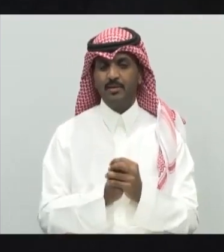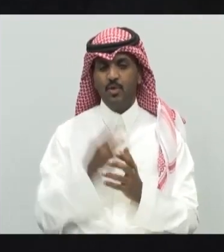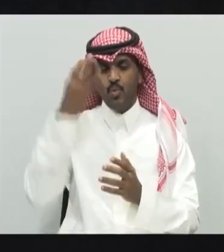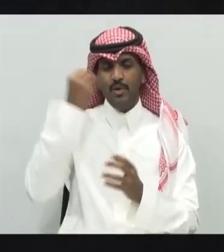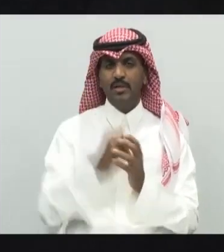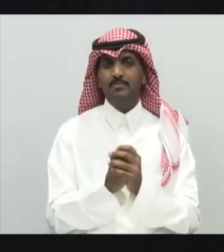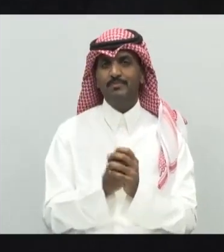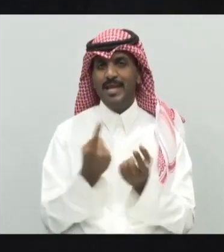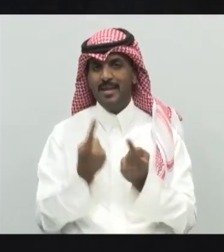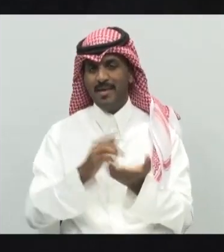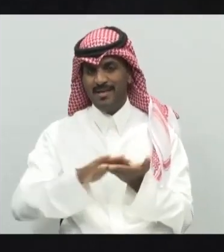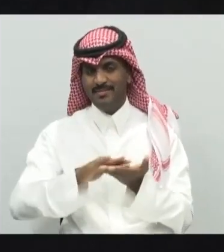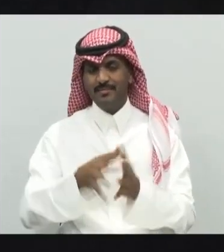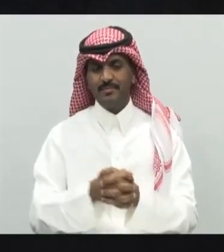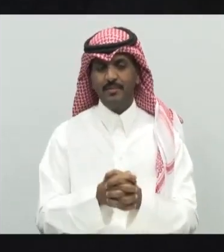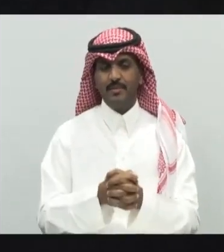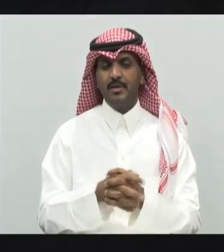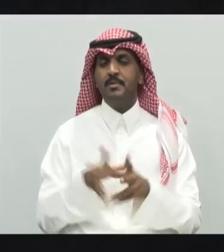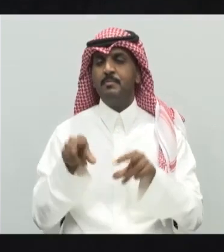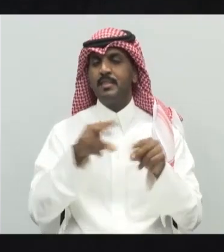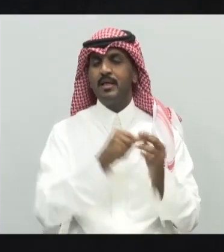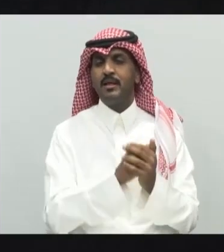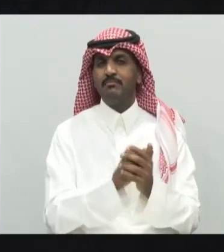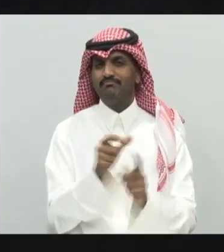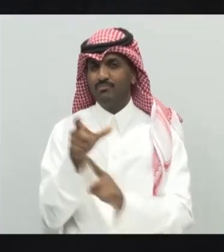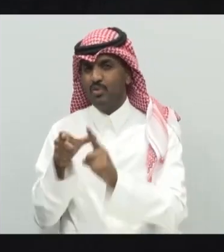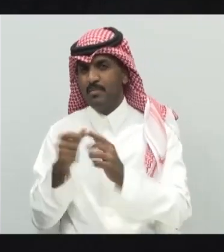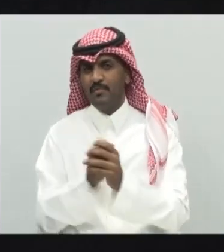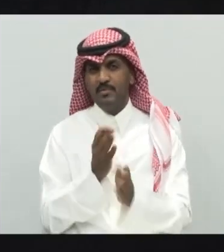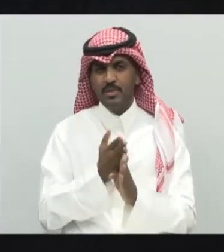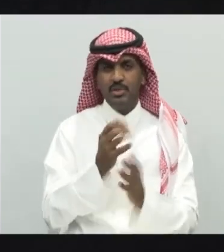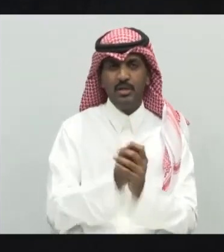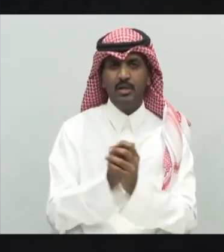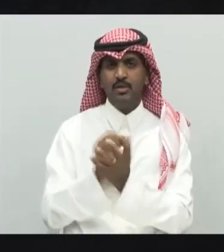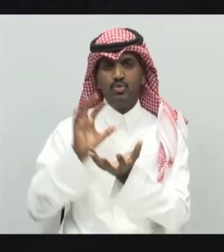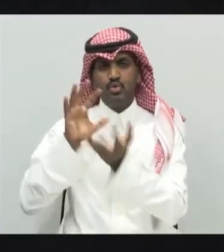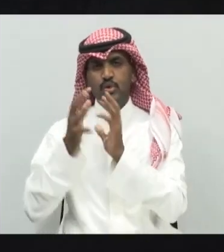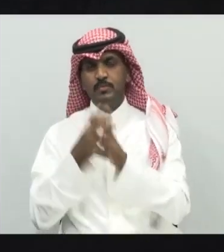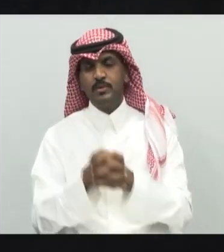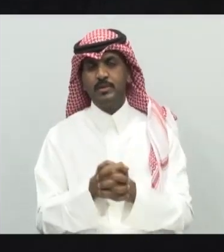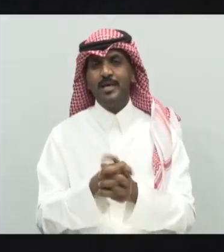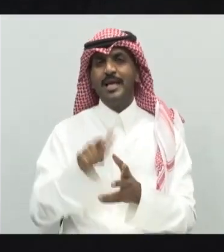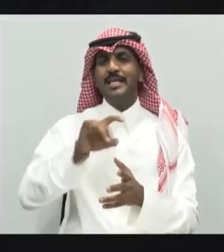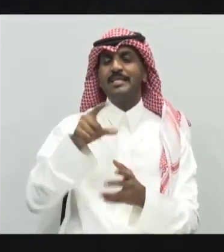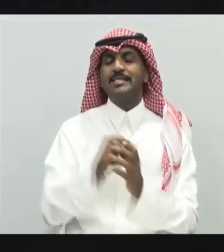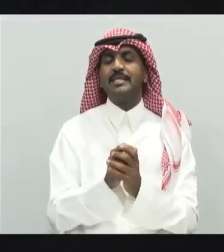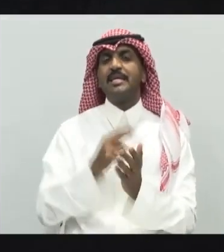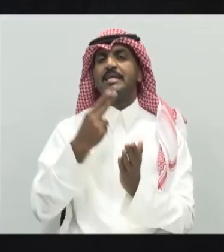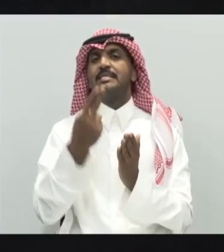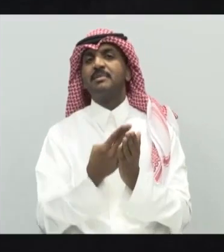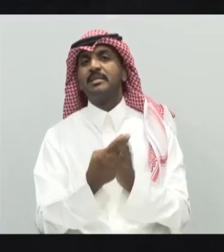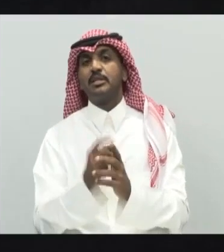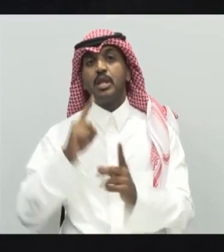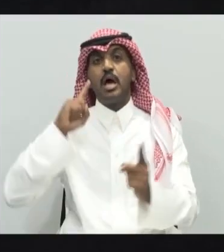النبات مثال على علماء في مجال الجغرافيا الادريسي رسم خريطه